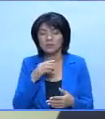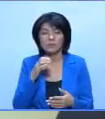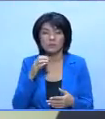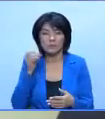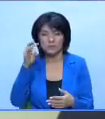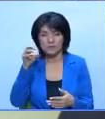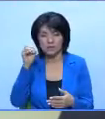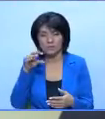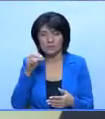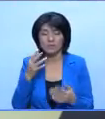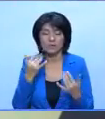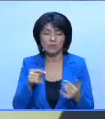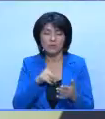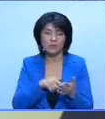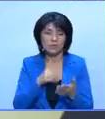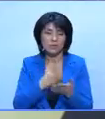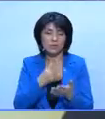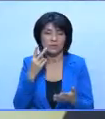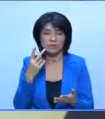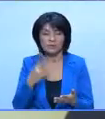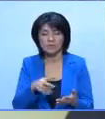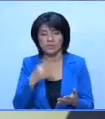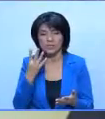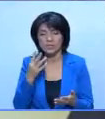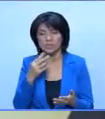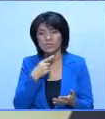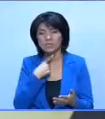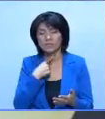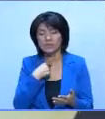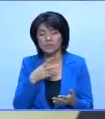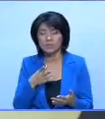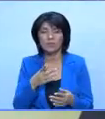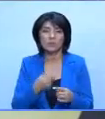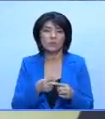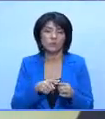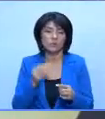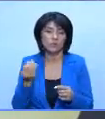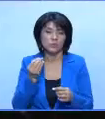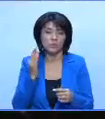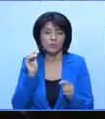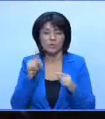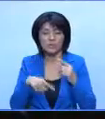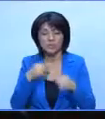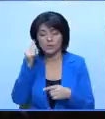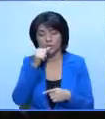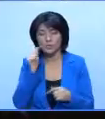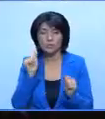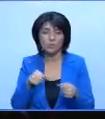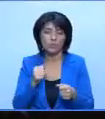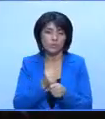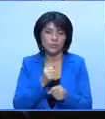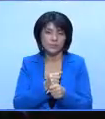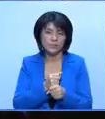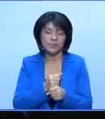қазір 24 светофор бар екен. Енді тағы қоямыз деп жатыр келесі жылда. Жанарсыз жандардың